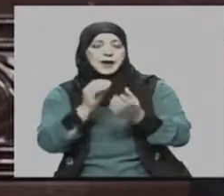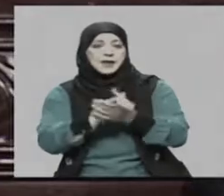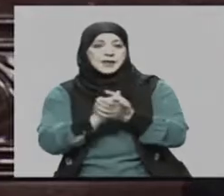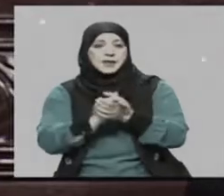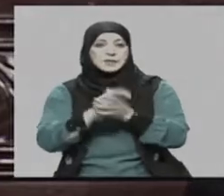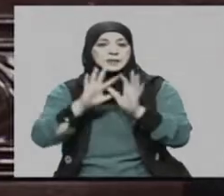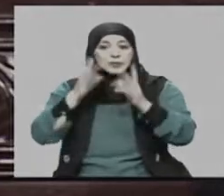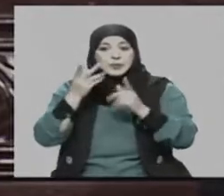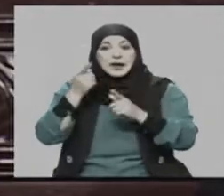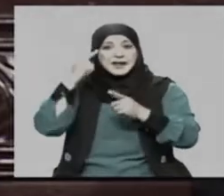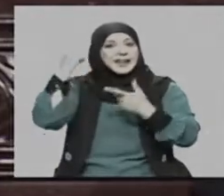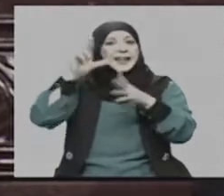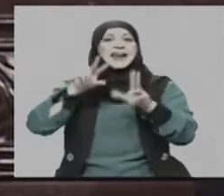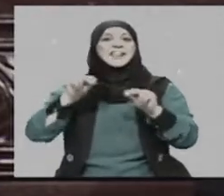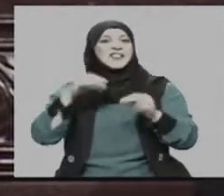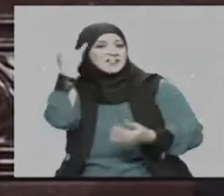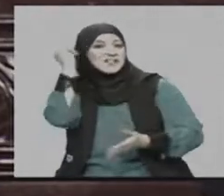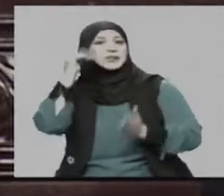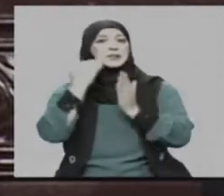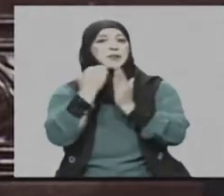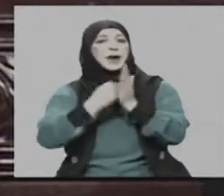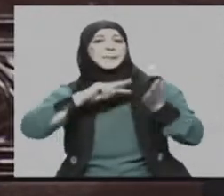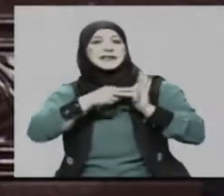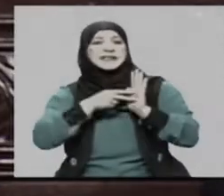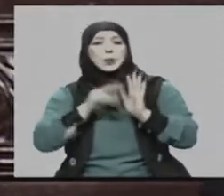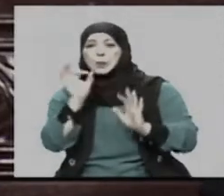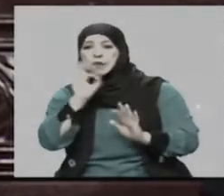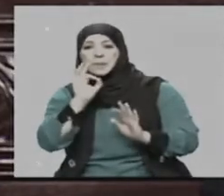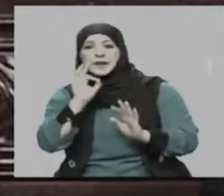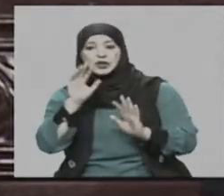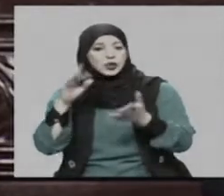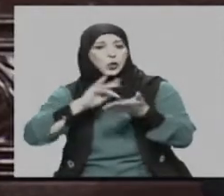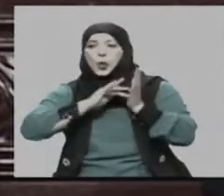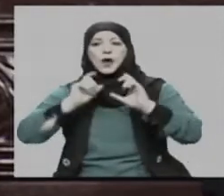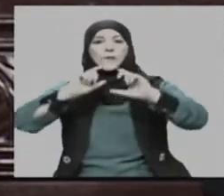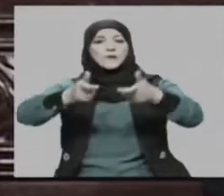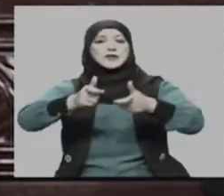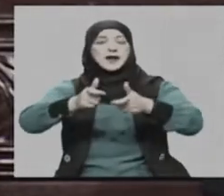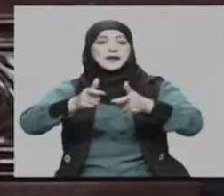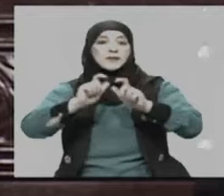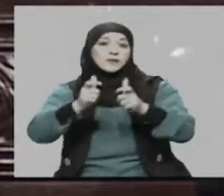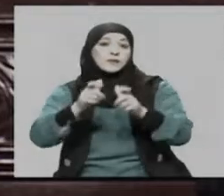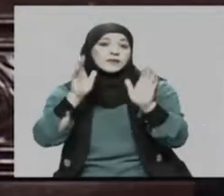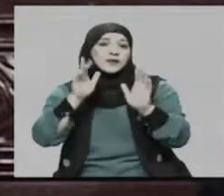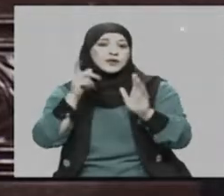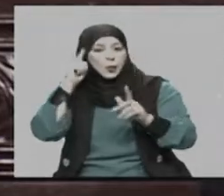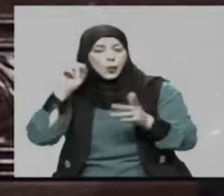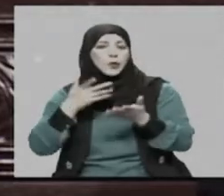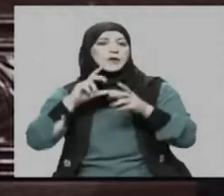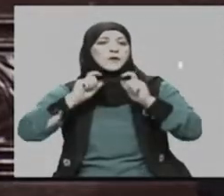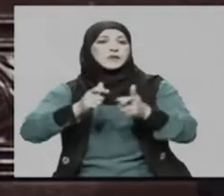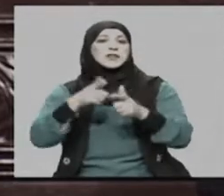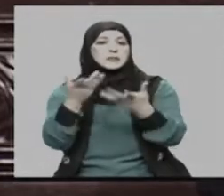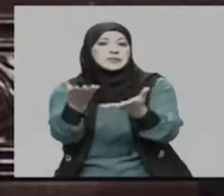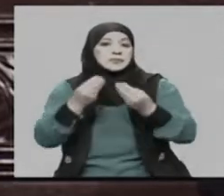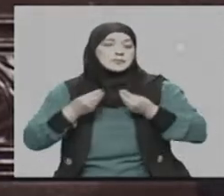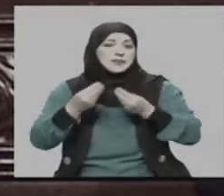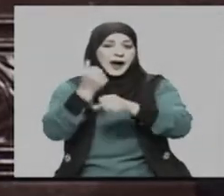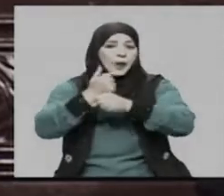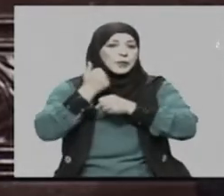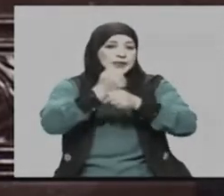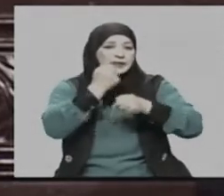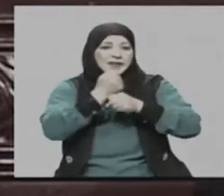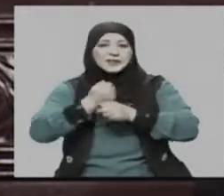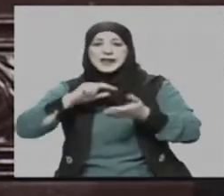حاجة مخططة وقت اللي هو حتى شيء ما هو مخطط. الكل التخطيط في الأكسيون جاء،